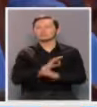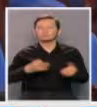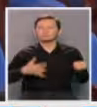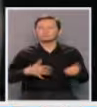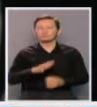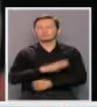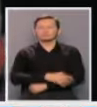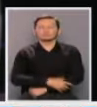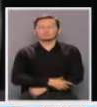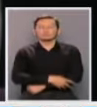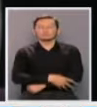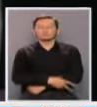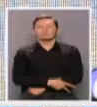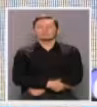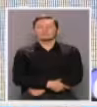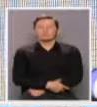Курмангазы».